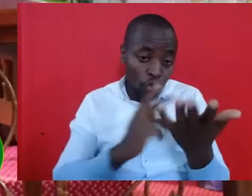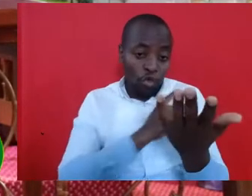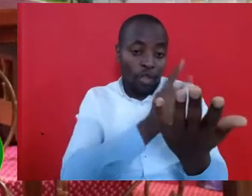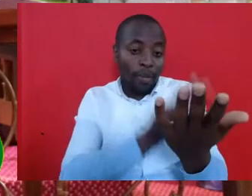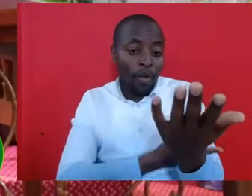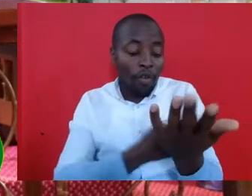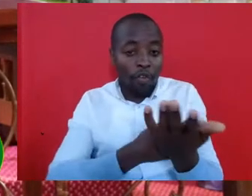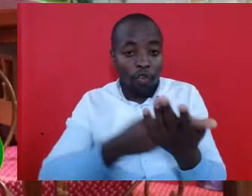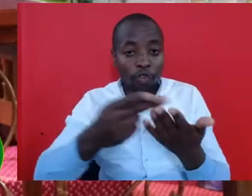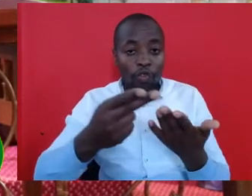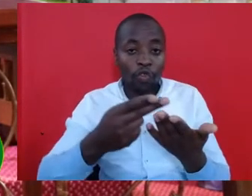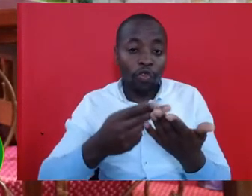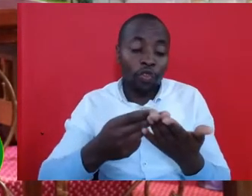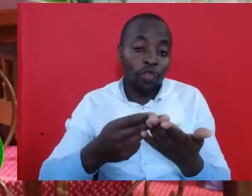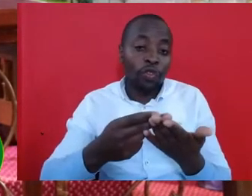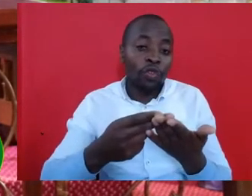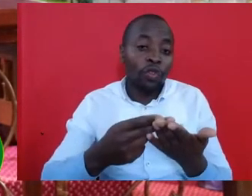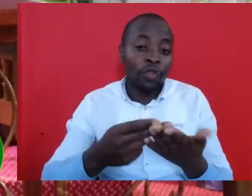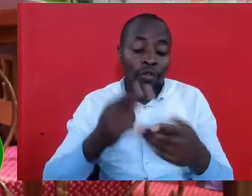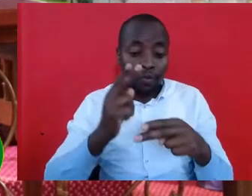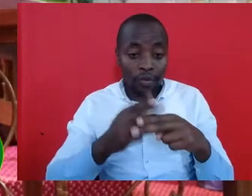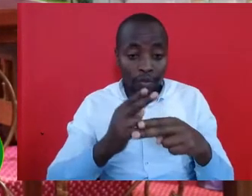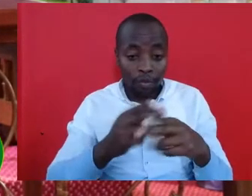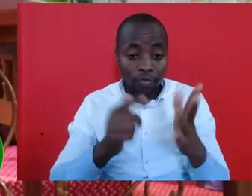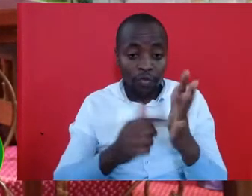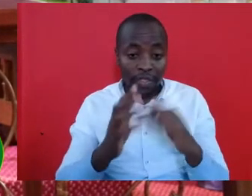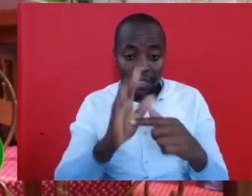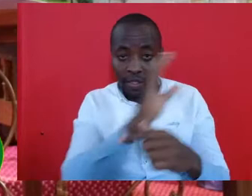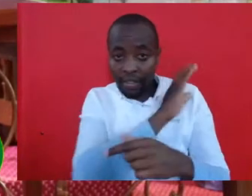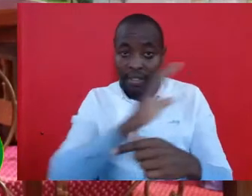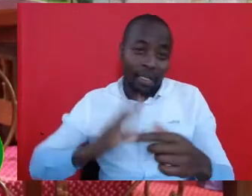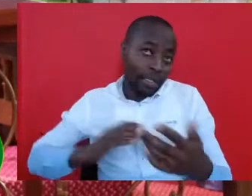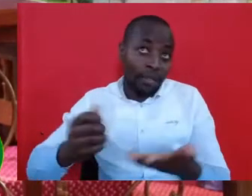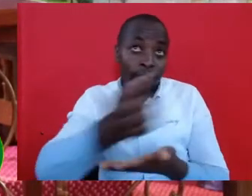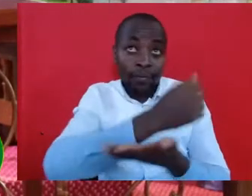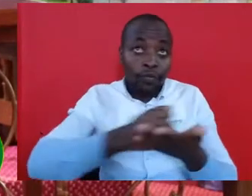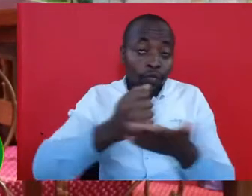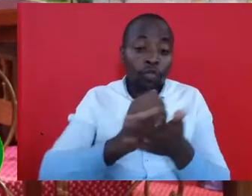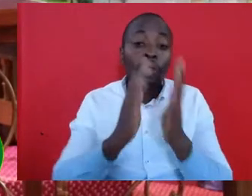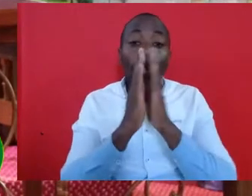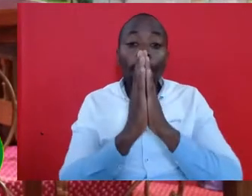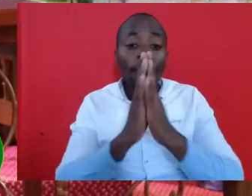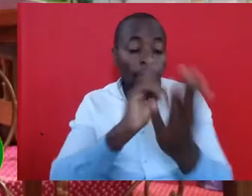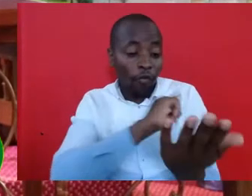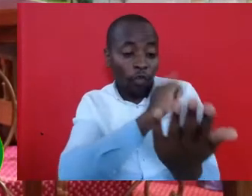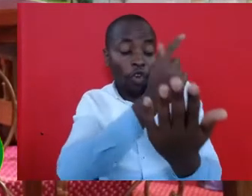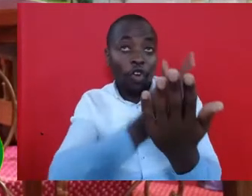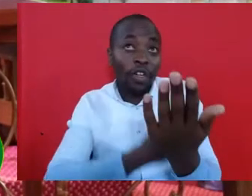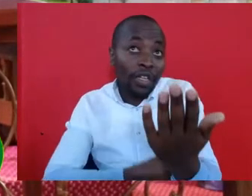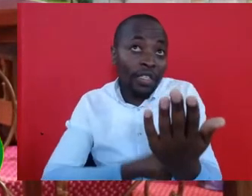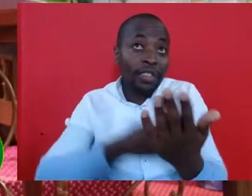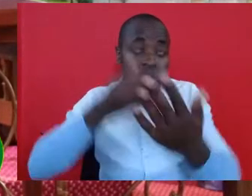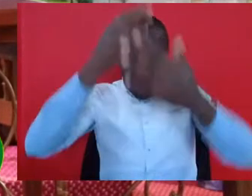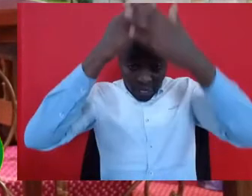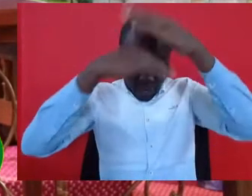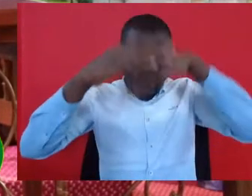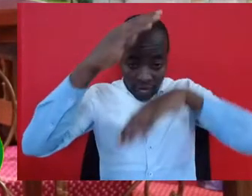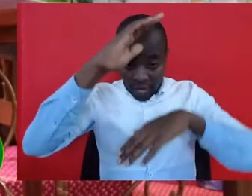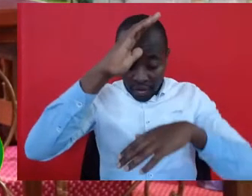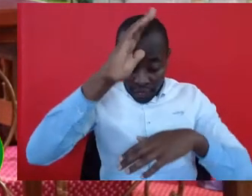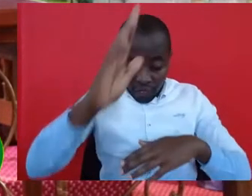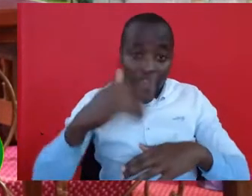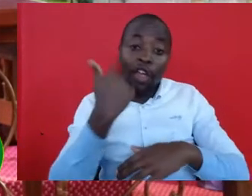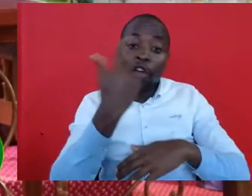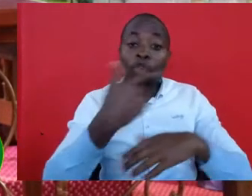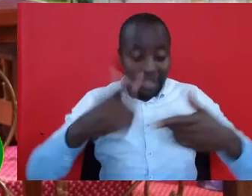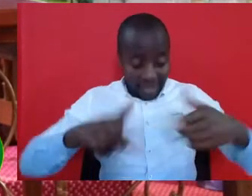Bwana wetu. Tuombe pia pamoja ili Mungu atupe neema. Ee Bwana wetu wa mbinguni, Mungu mwenyezi